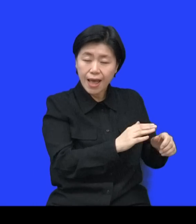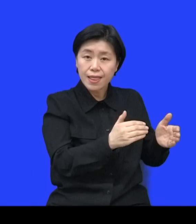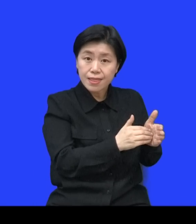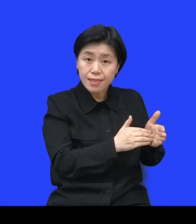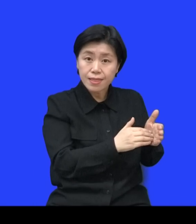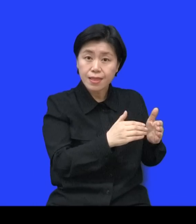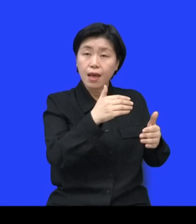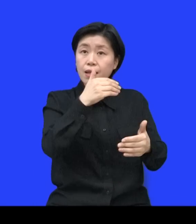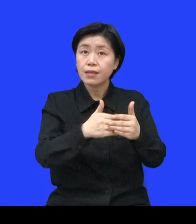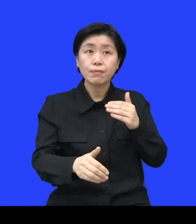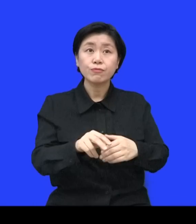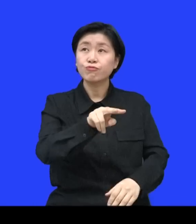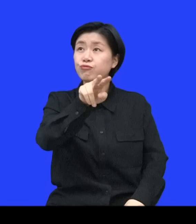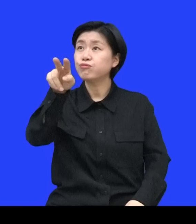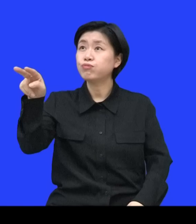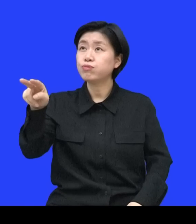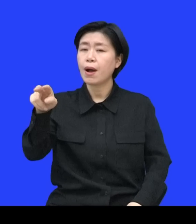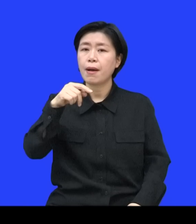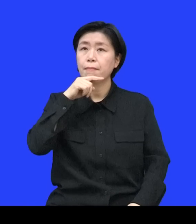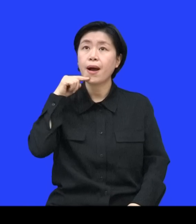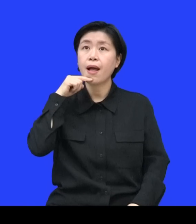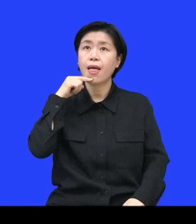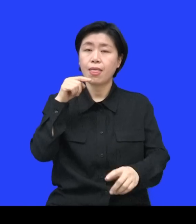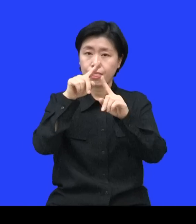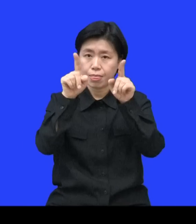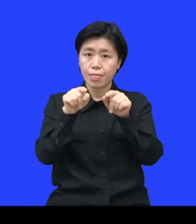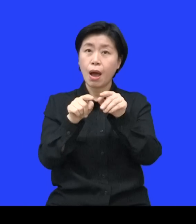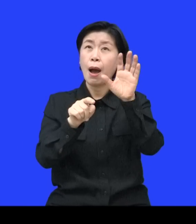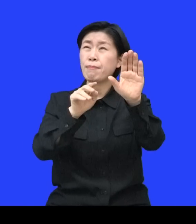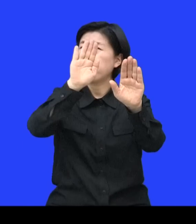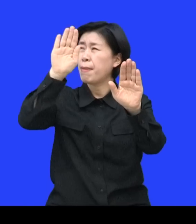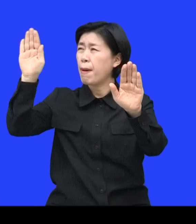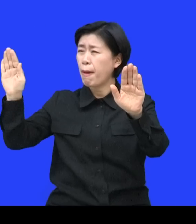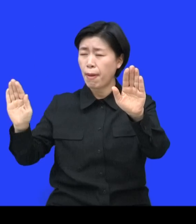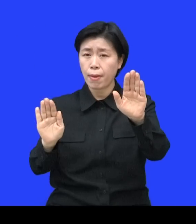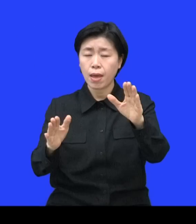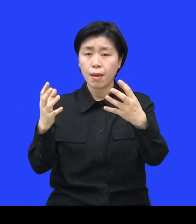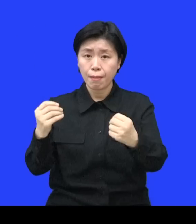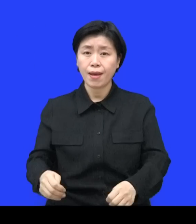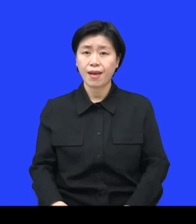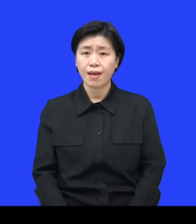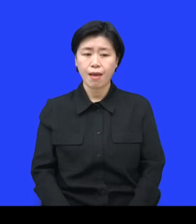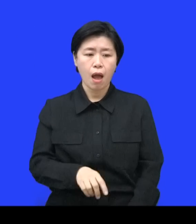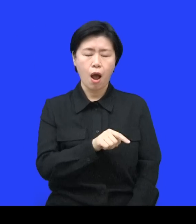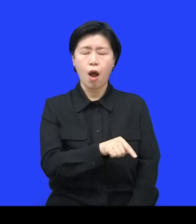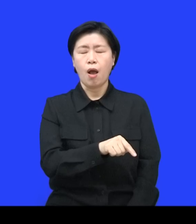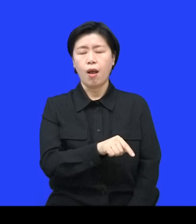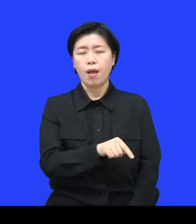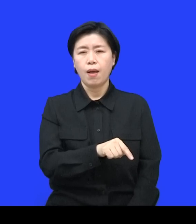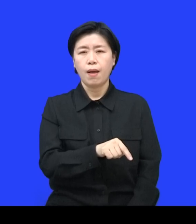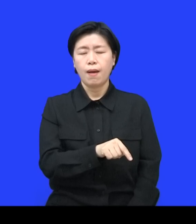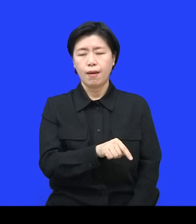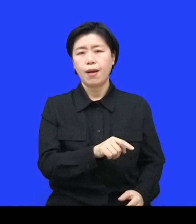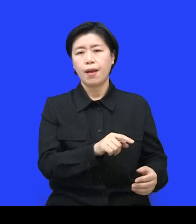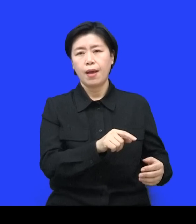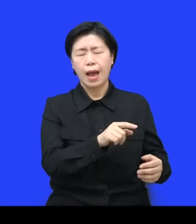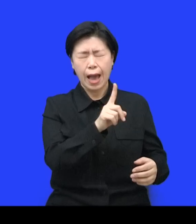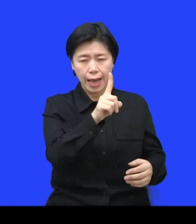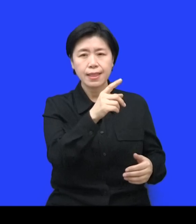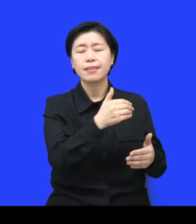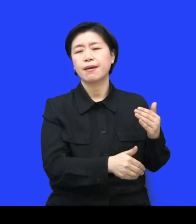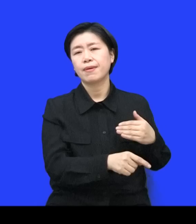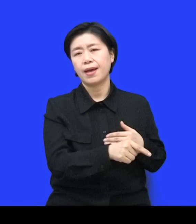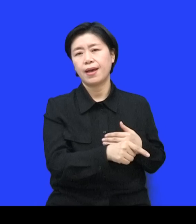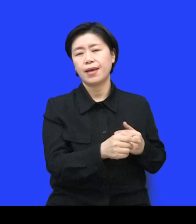전 재산을 이제 다 날렸는데 컴퓨터. 유일하게 컴퓨터만은 사수했던 그렇게